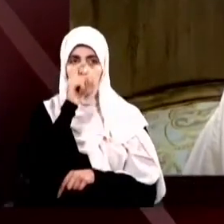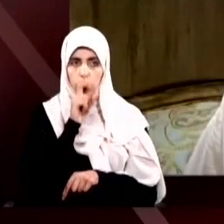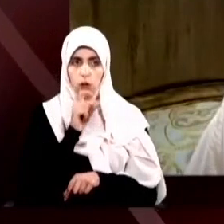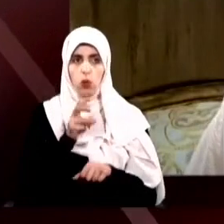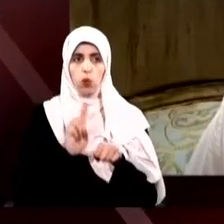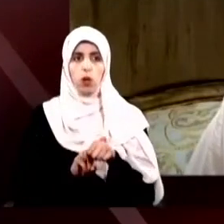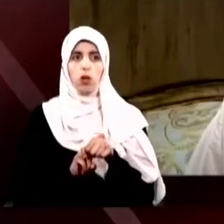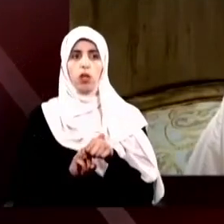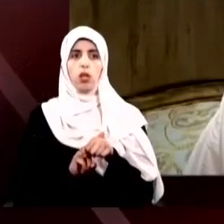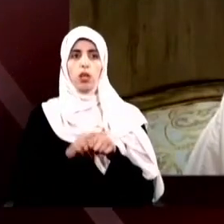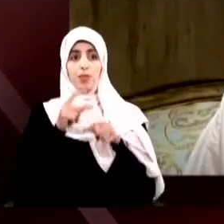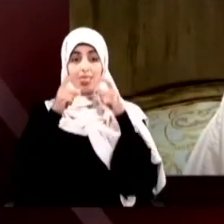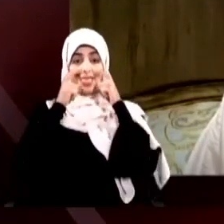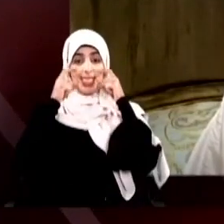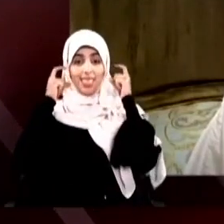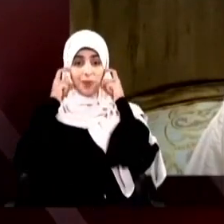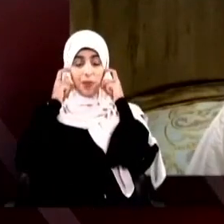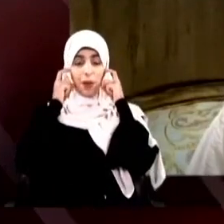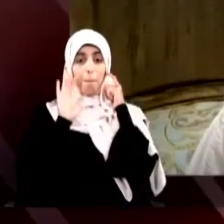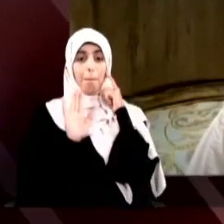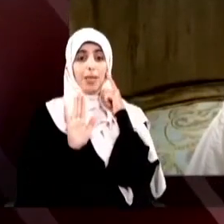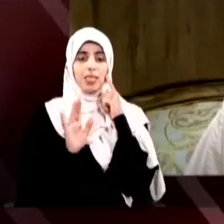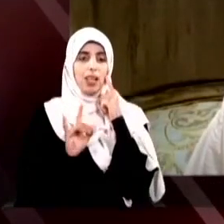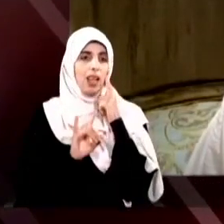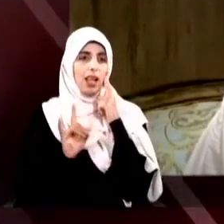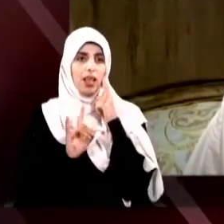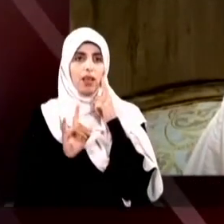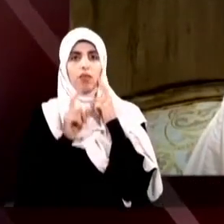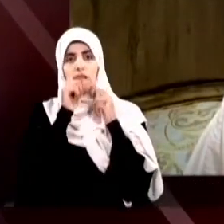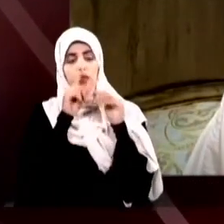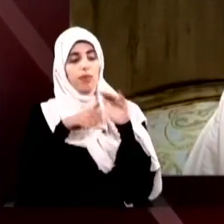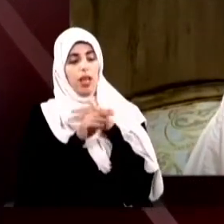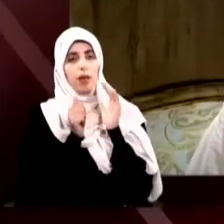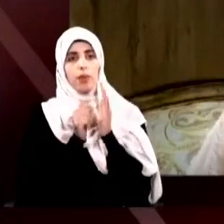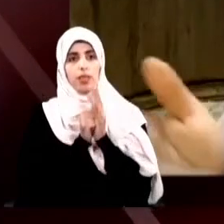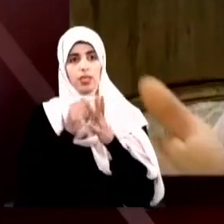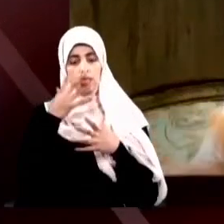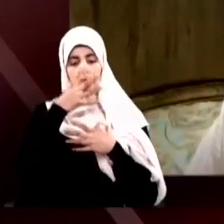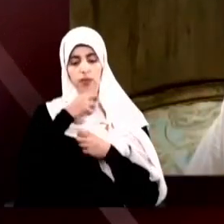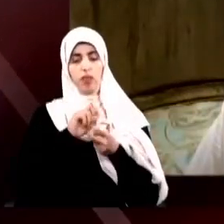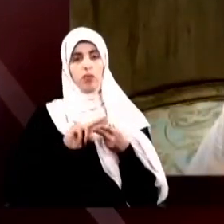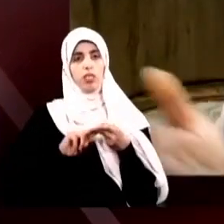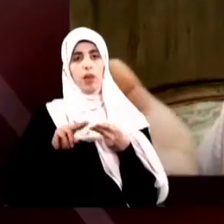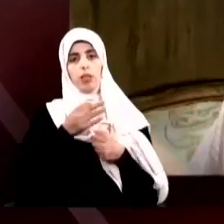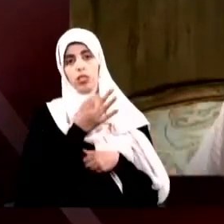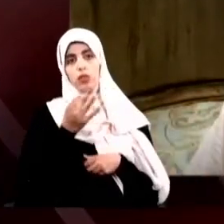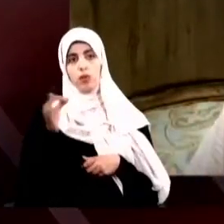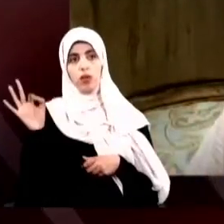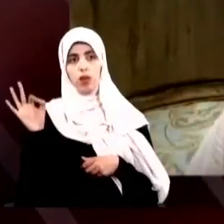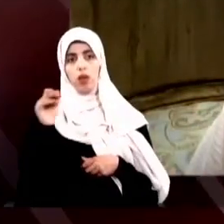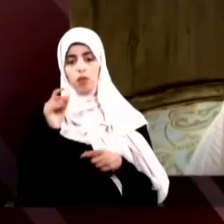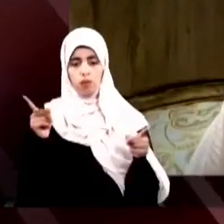إلى ذلك ليس فقط لبس الكمامة. صحيح، الالتزام يضمن سلامتك يضمن وسلامة الجميع. يضمن لنا أن